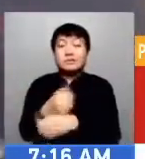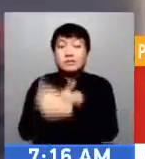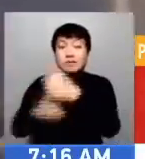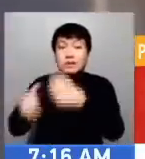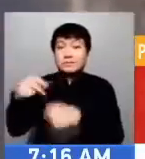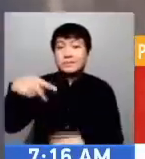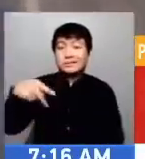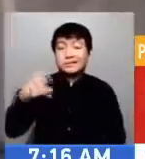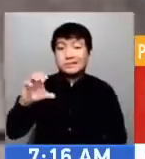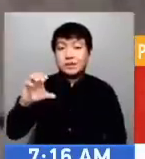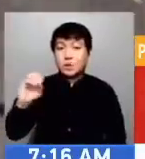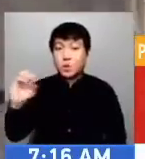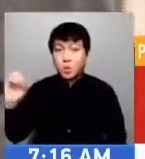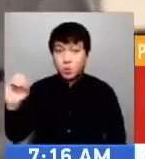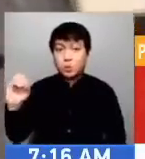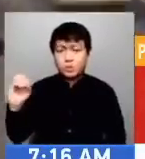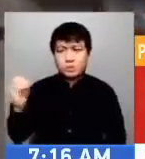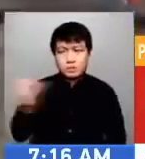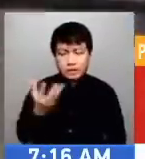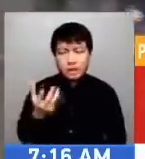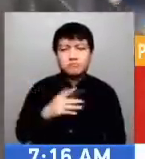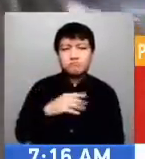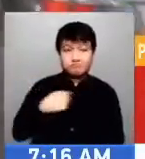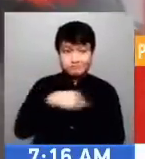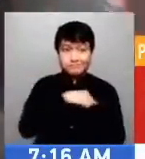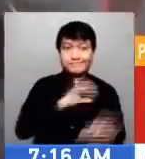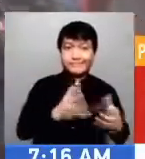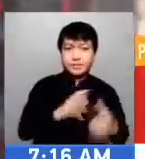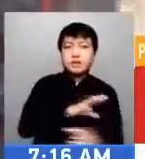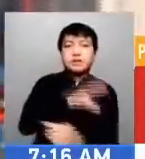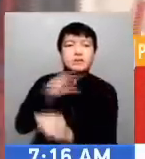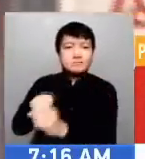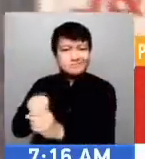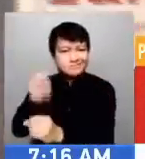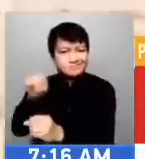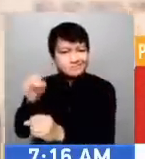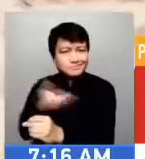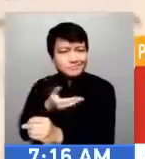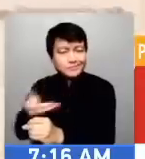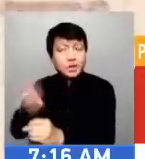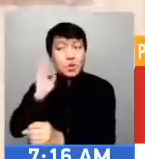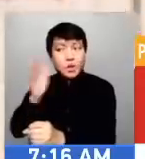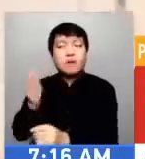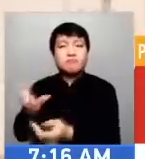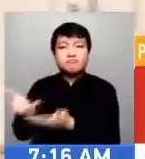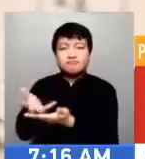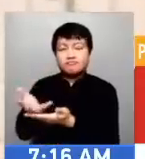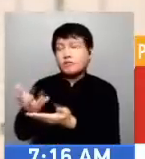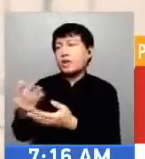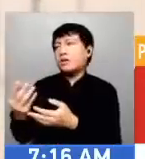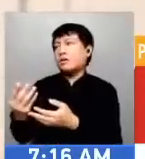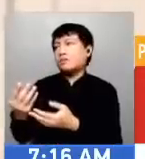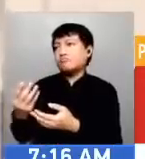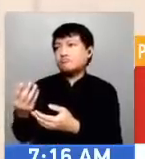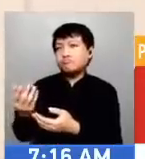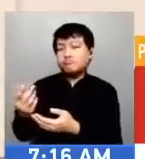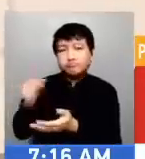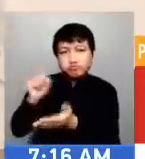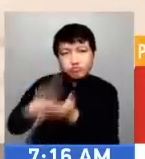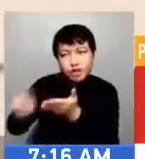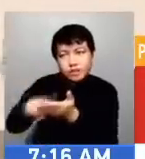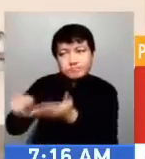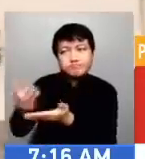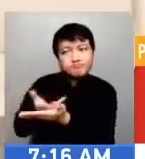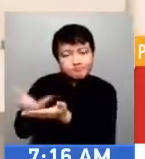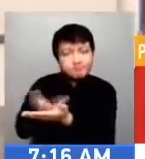na kasama po tayo doon sa ikukonsultahin pagdating po sa bagay na yan. Pagdating po